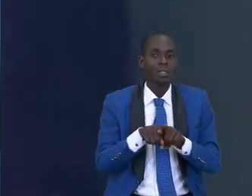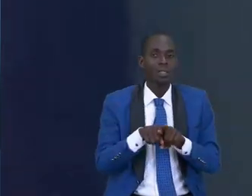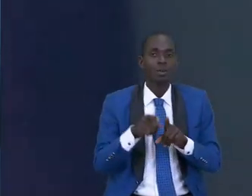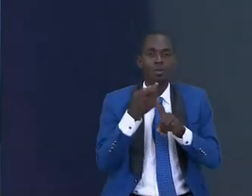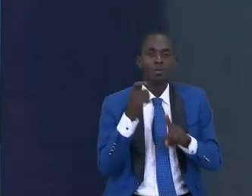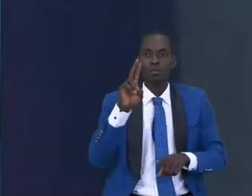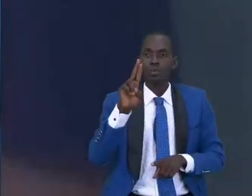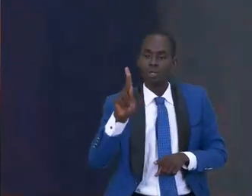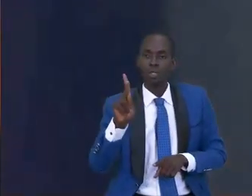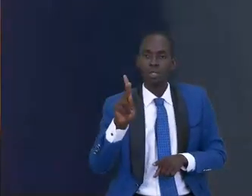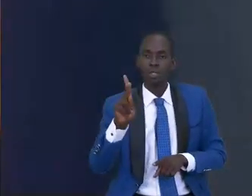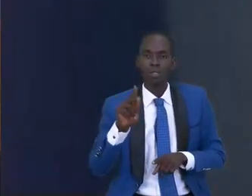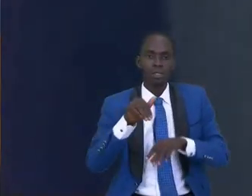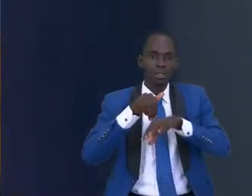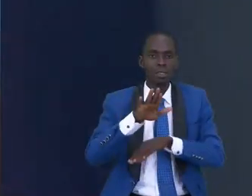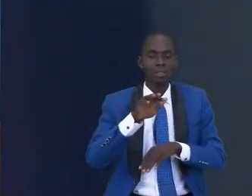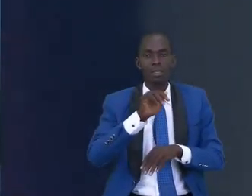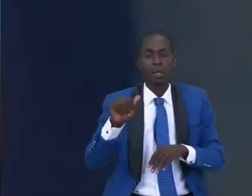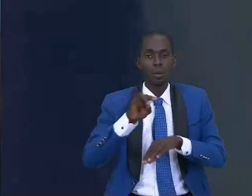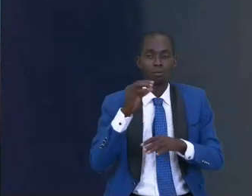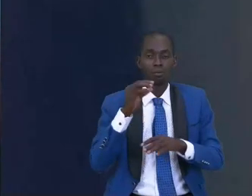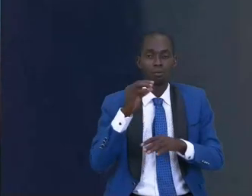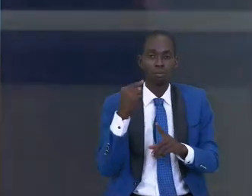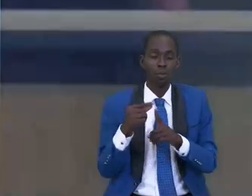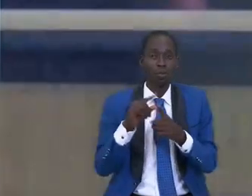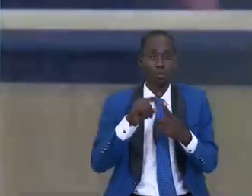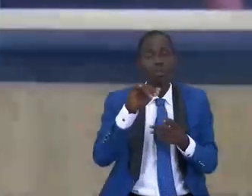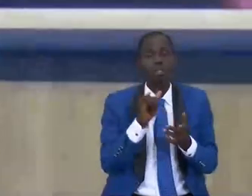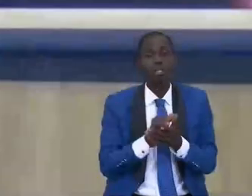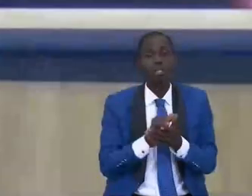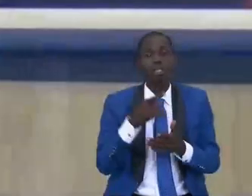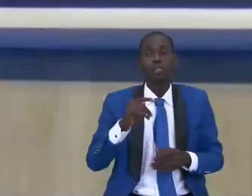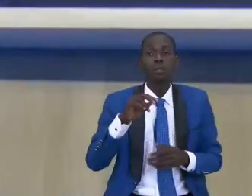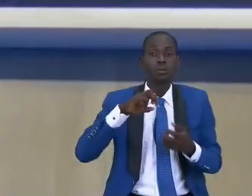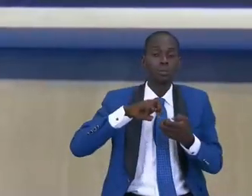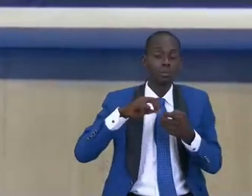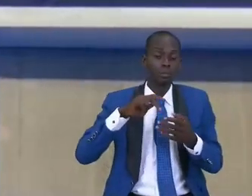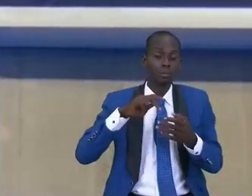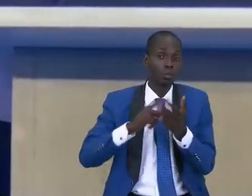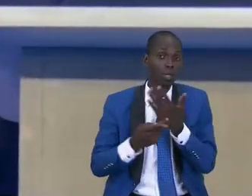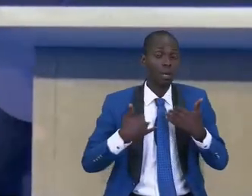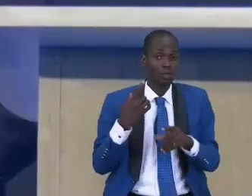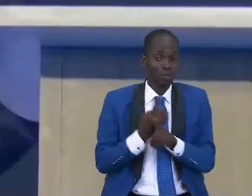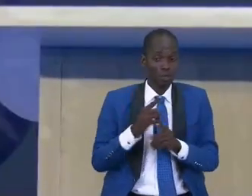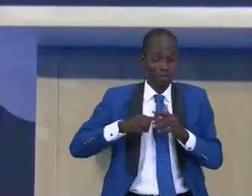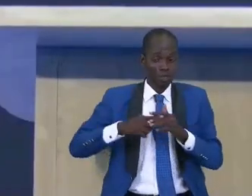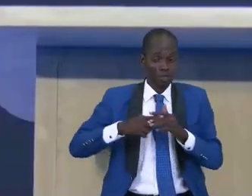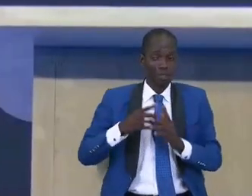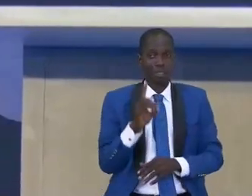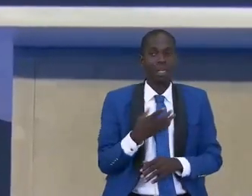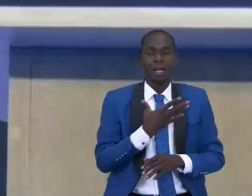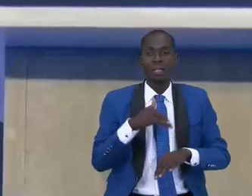est au Royaume-Uni m'a envoyé le lien de la croisade que notre Père dans le Seigneur, le